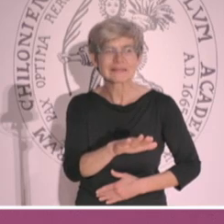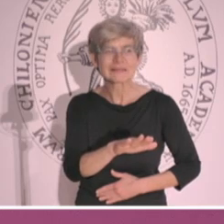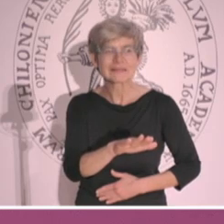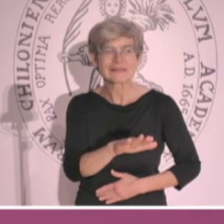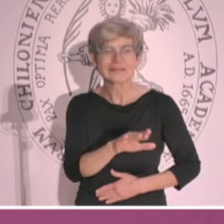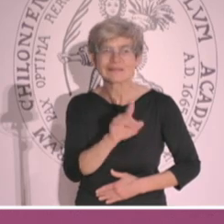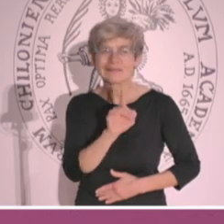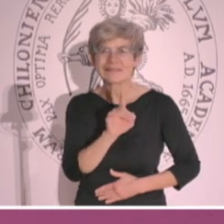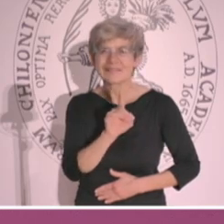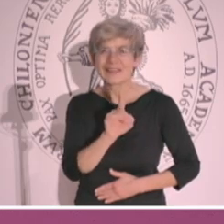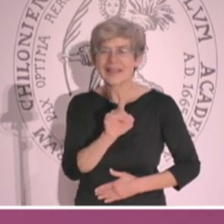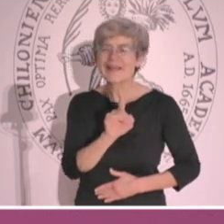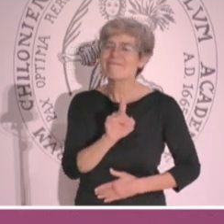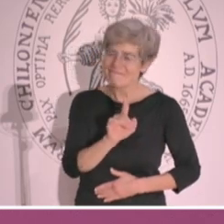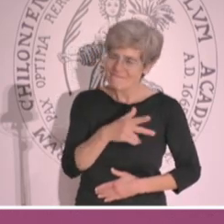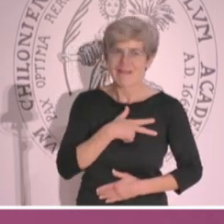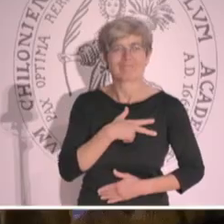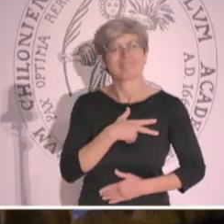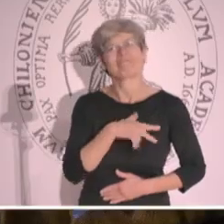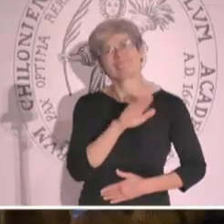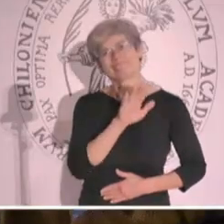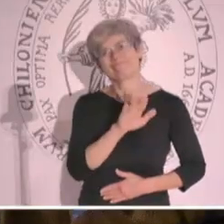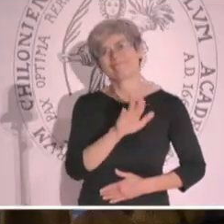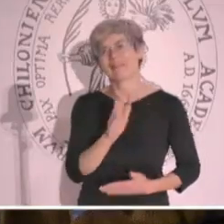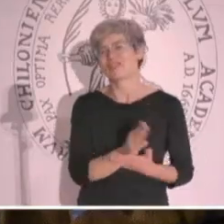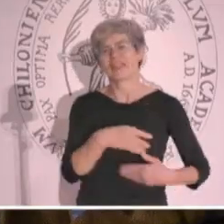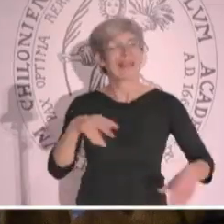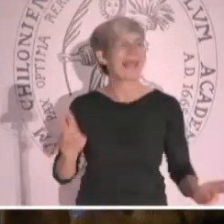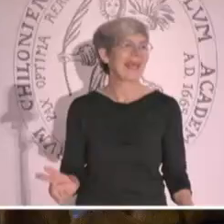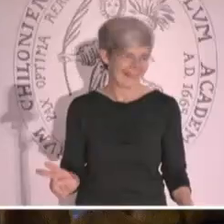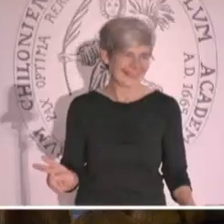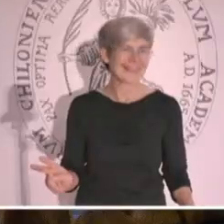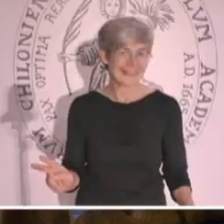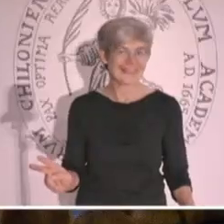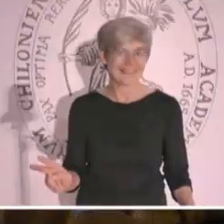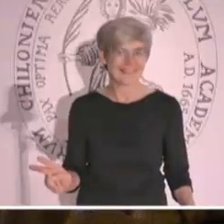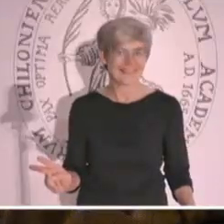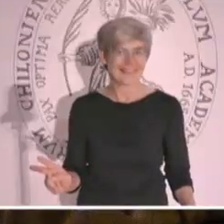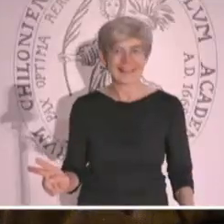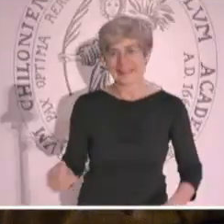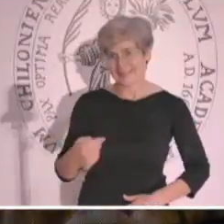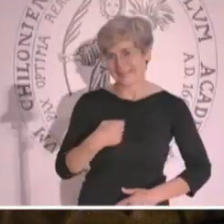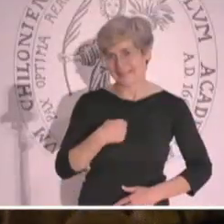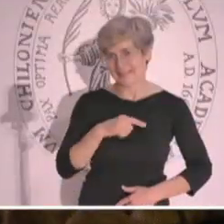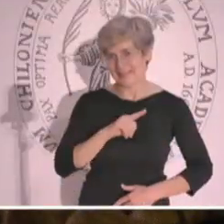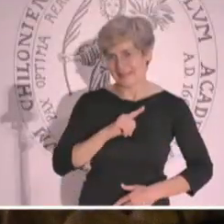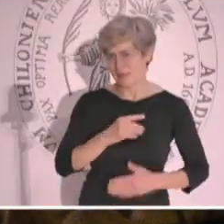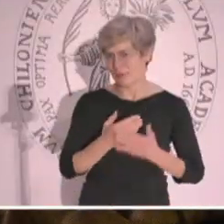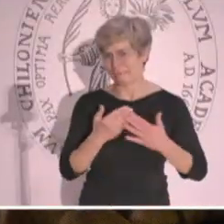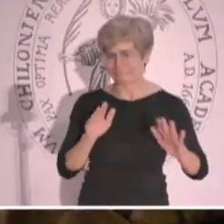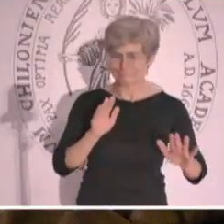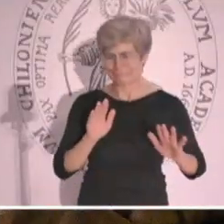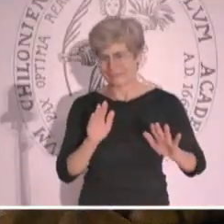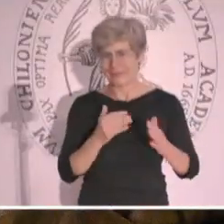haben. Und ich kann Ihnen sagen, das war genau die richtige Wahl. Ich bin nämlich selbst noch